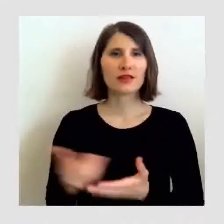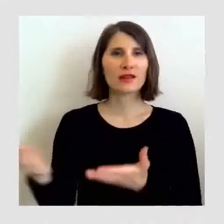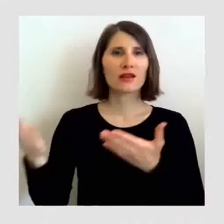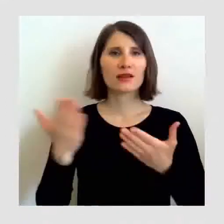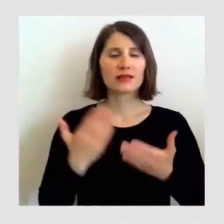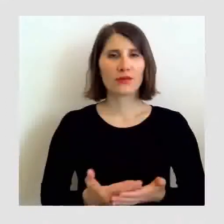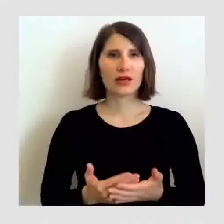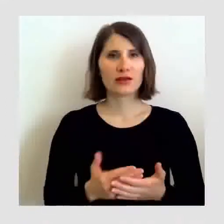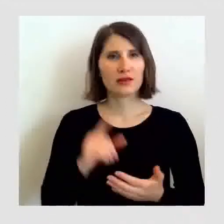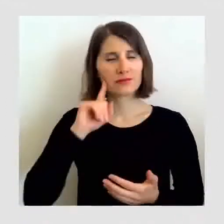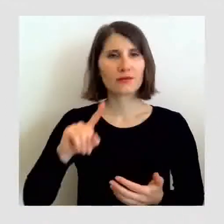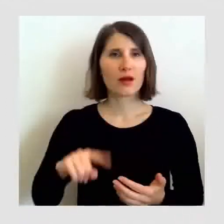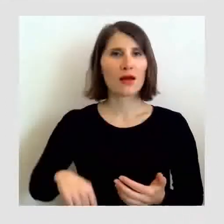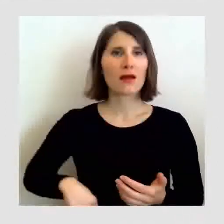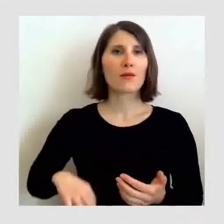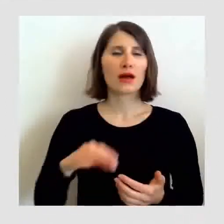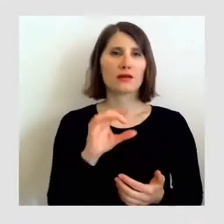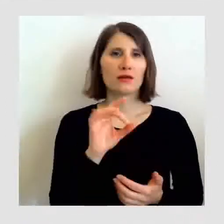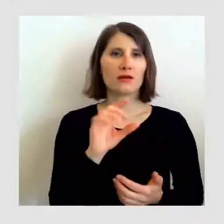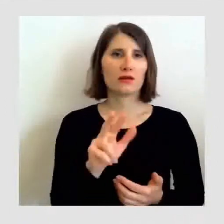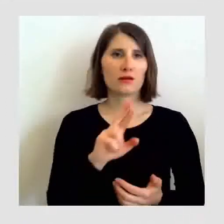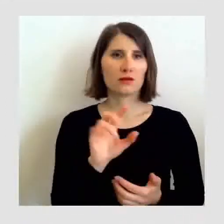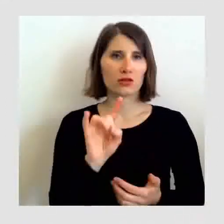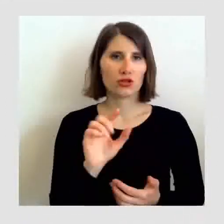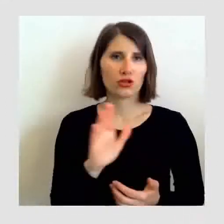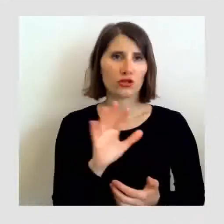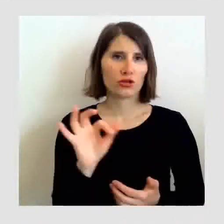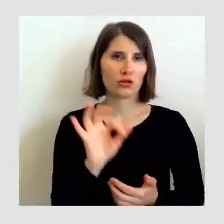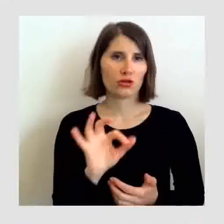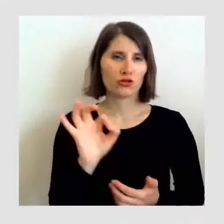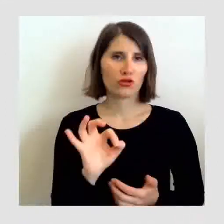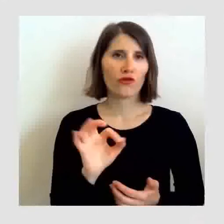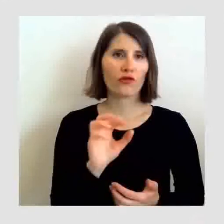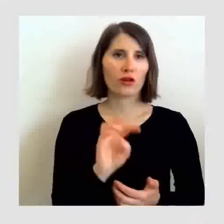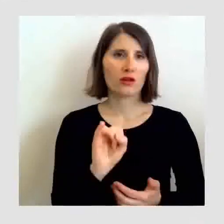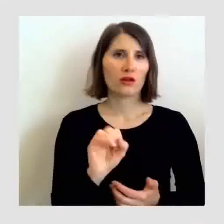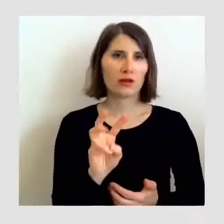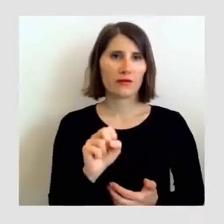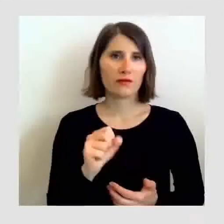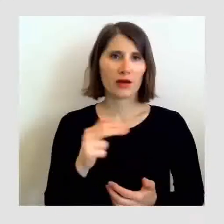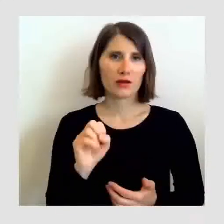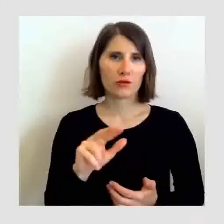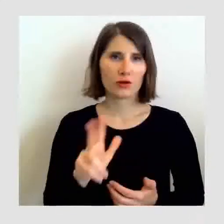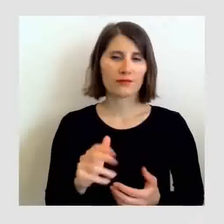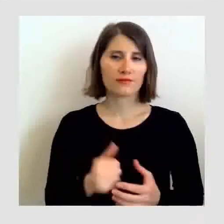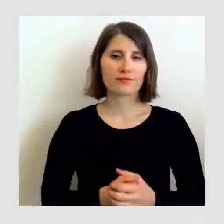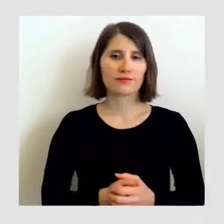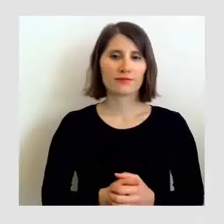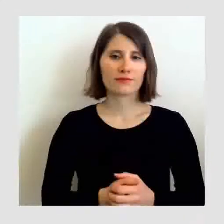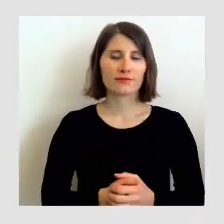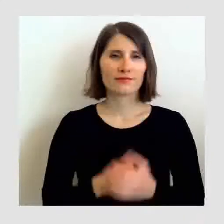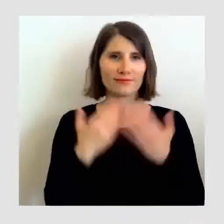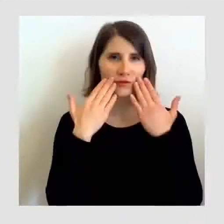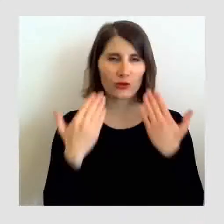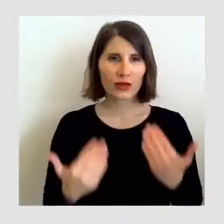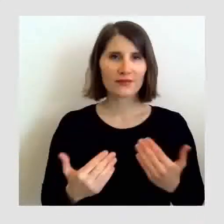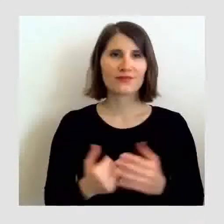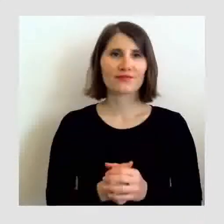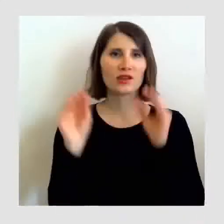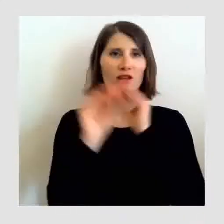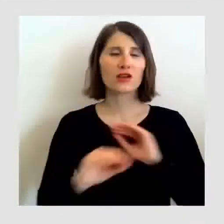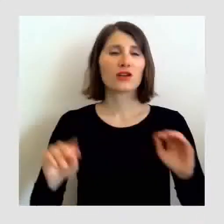o głos pana Krzysztofa Iwaniuka, reprezentującego Związek Gmin Wiejskich RP. Bardzo dziękuję serdecznie.